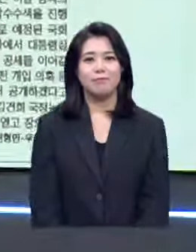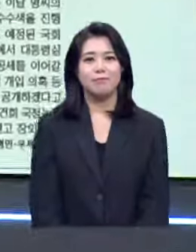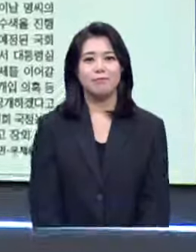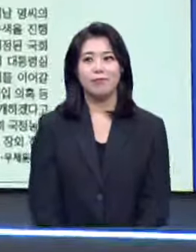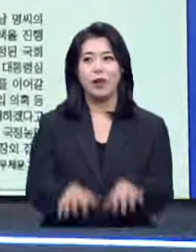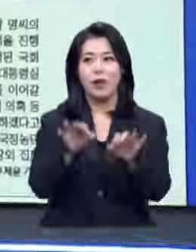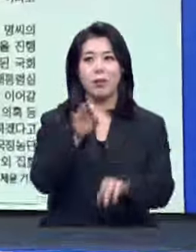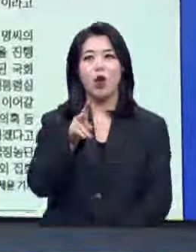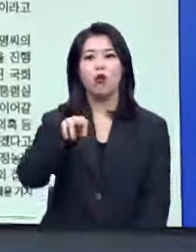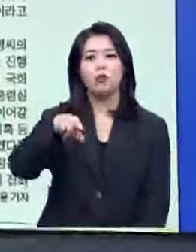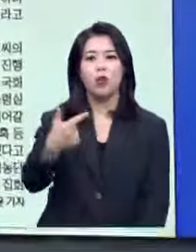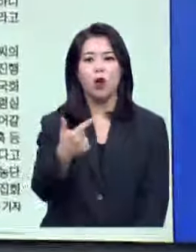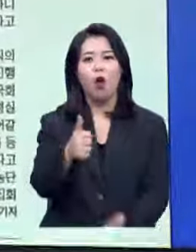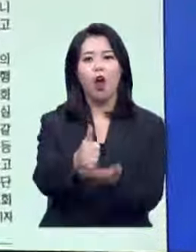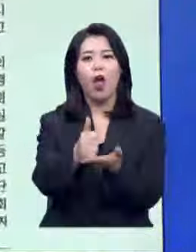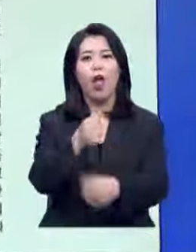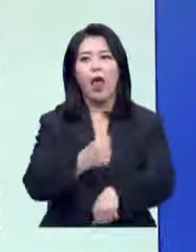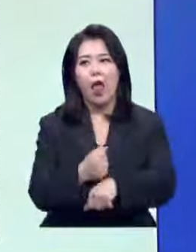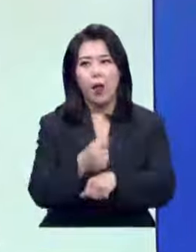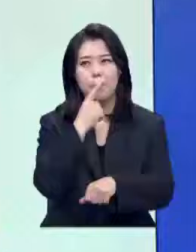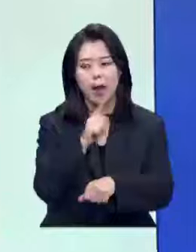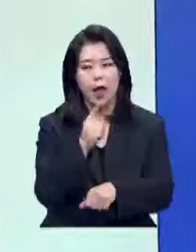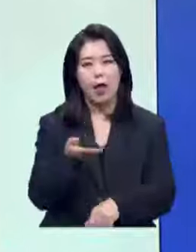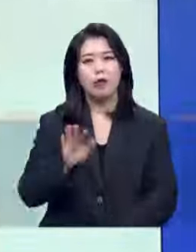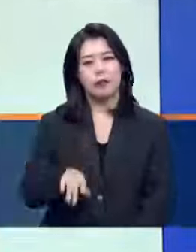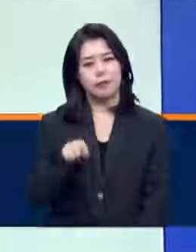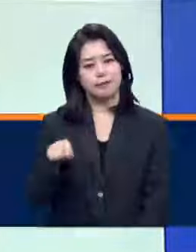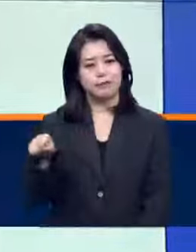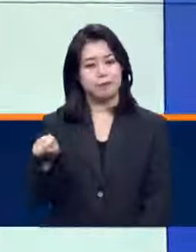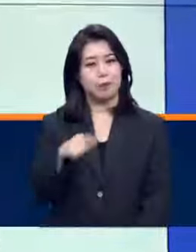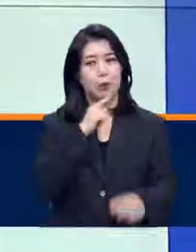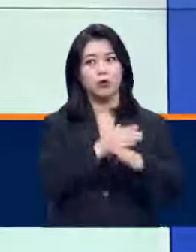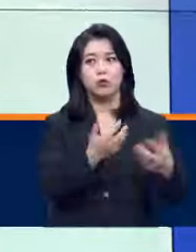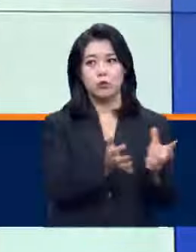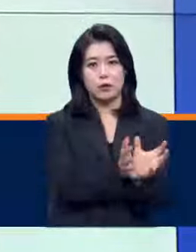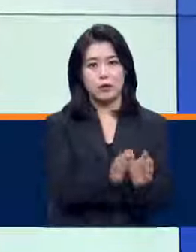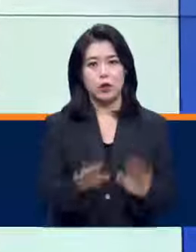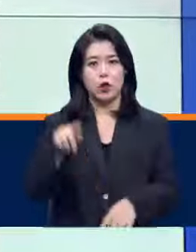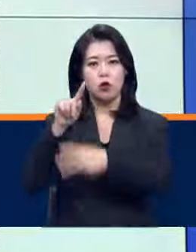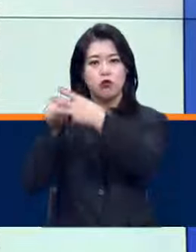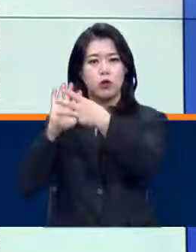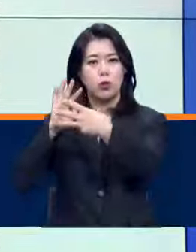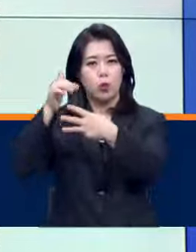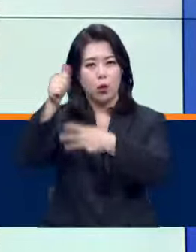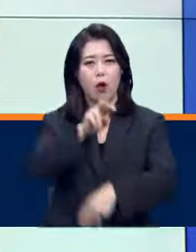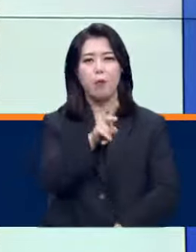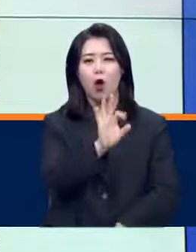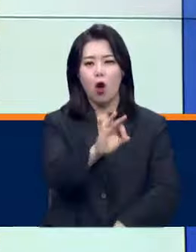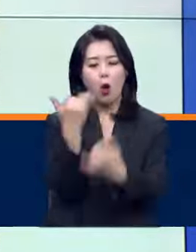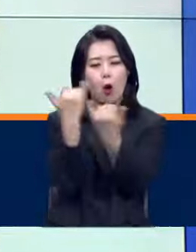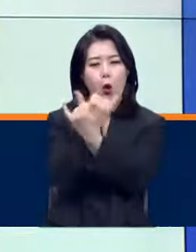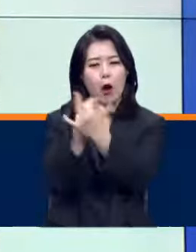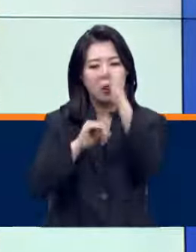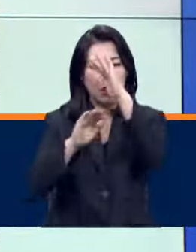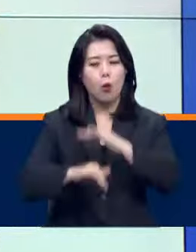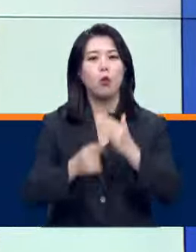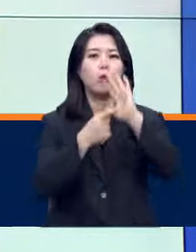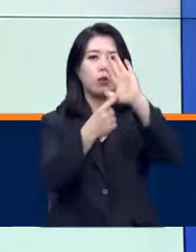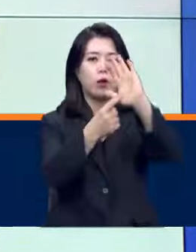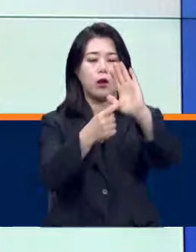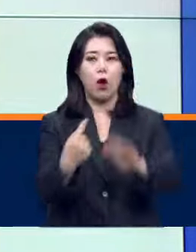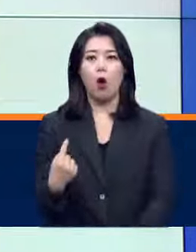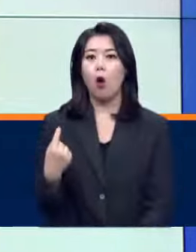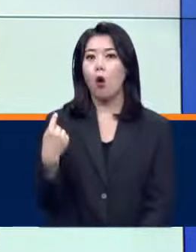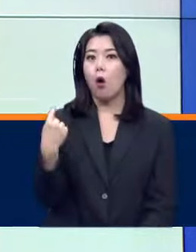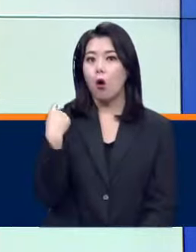김선을 좀 해줘라 했는데 점점점 민주 이윤 명태 통화 공개입니다 어제 오전 9시 30분